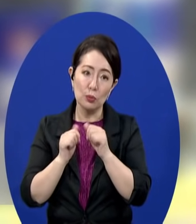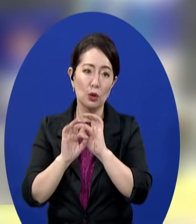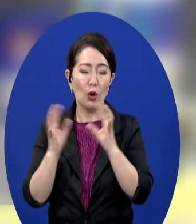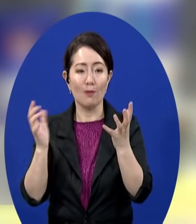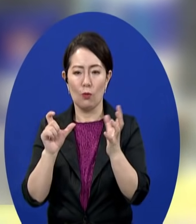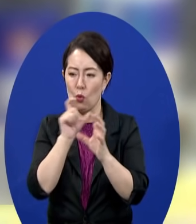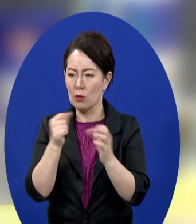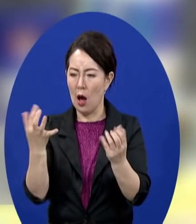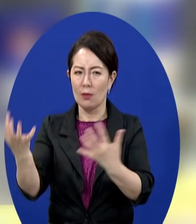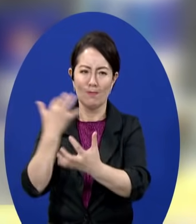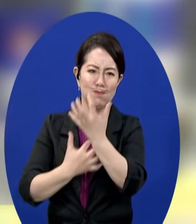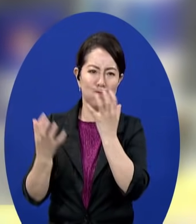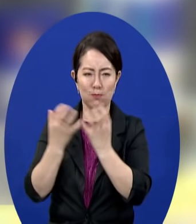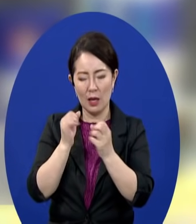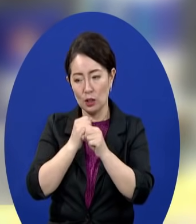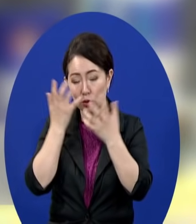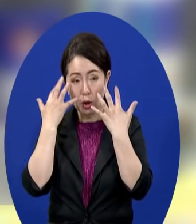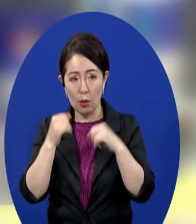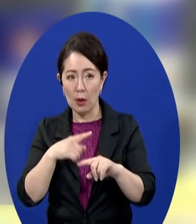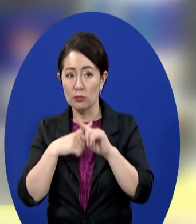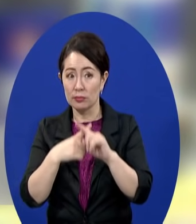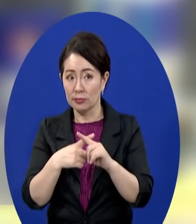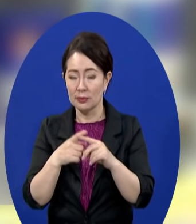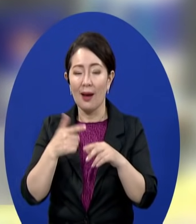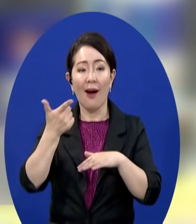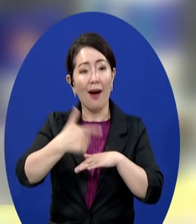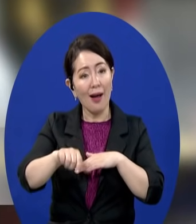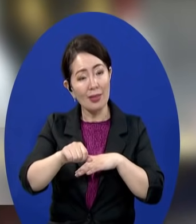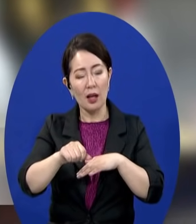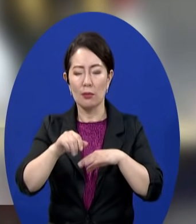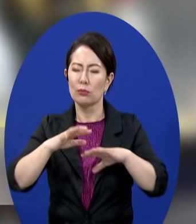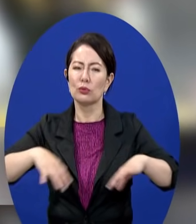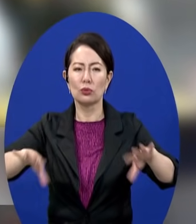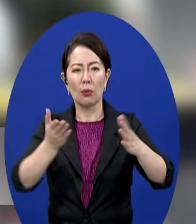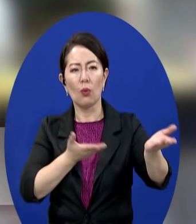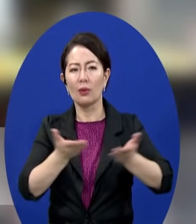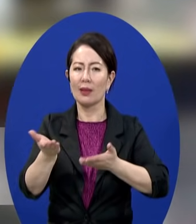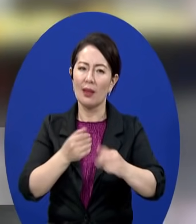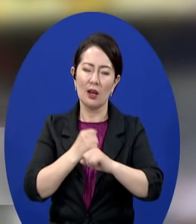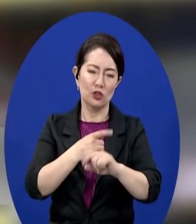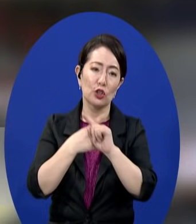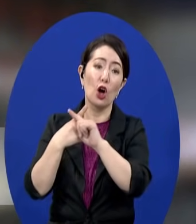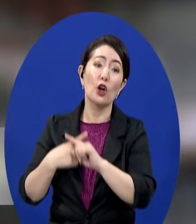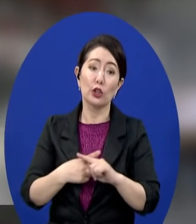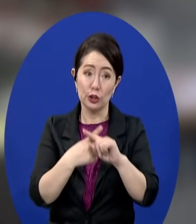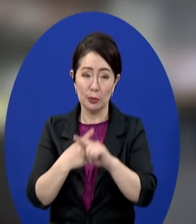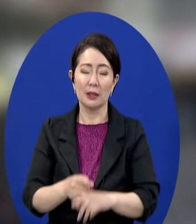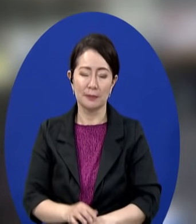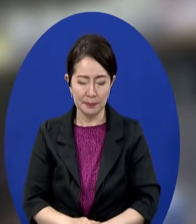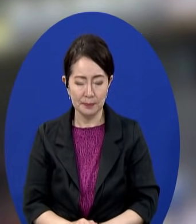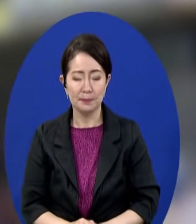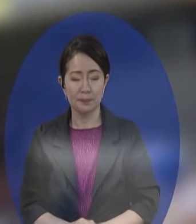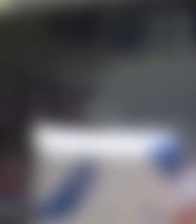олонний хамрсан аливаа арга хэмжээг зохион байгуулах гадаа болон битүү талбайд худалдаа үйлчилгээ ажилуулахыг тус тус хориглдог байна.